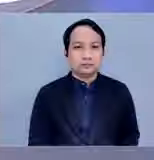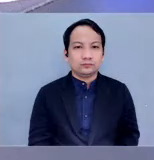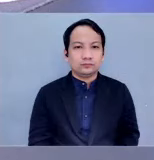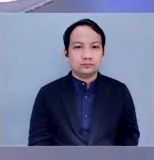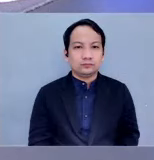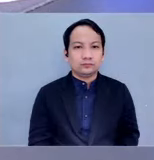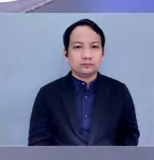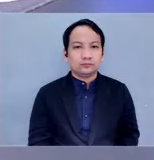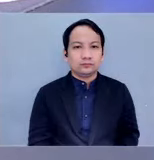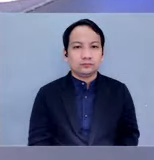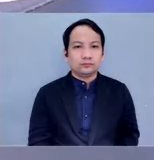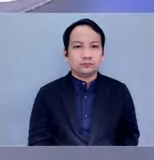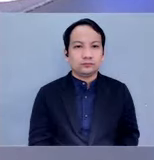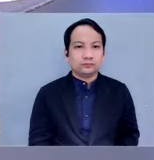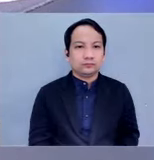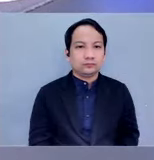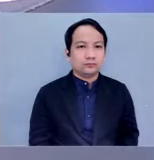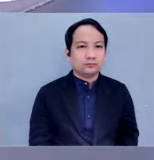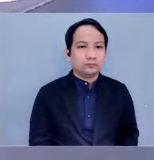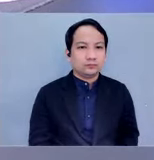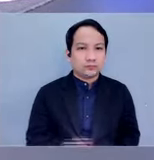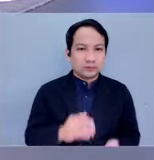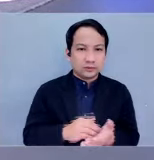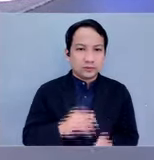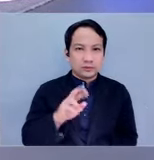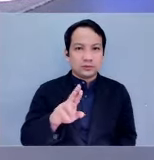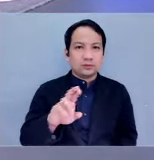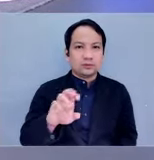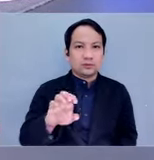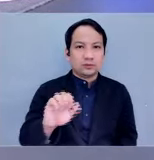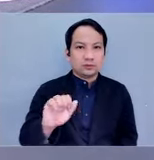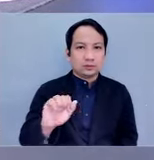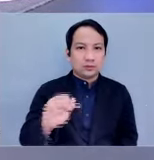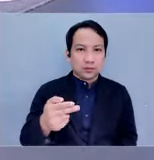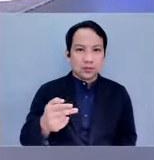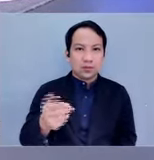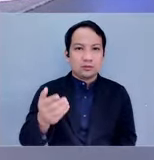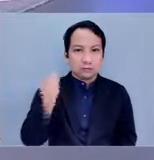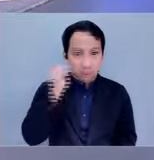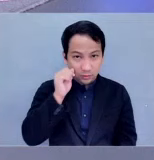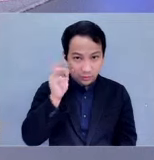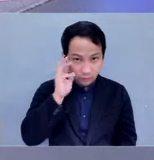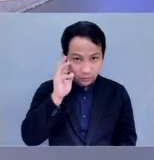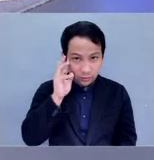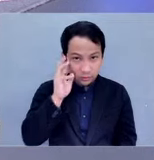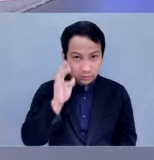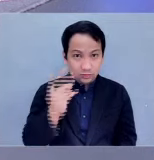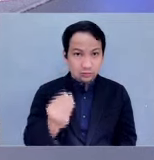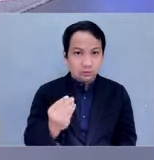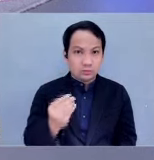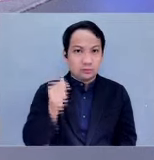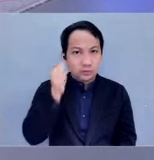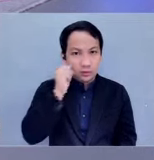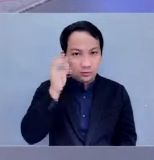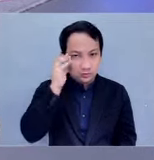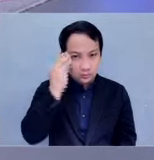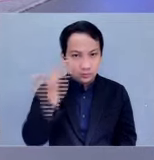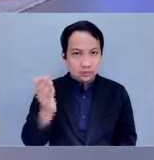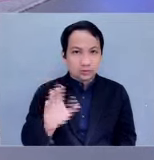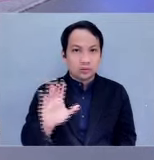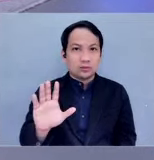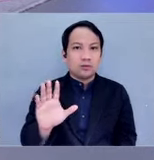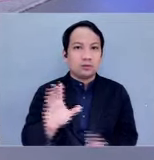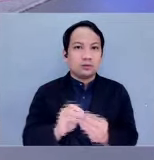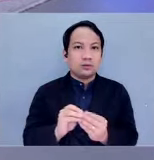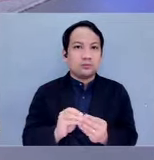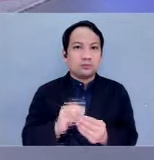may sinabi ni Dr. Rhea. Yes. Saka ang ating objective dito is maging aware yung doon sa consciously para alam natin. So, di ba may